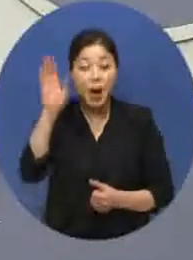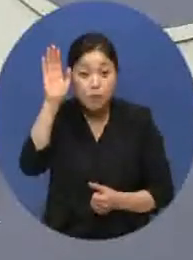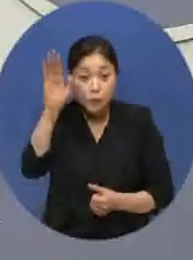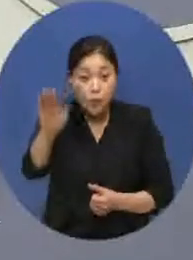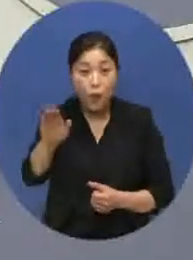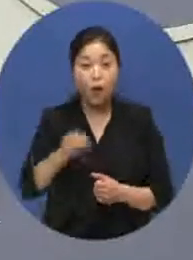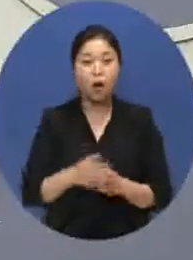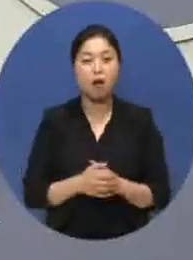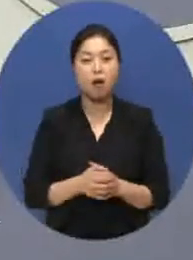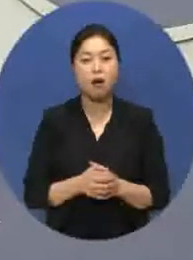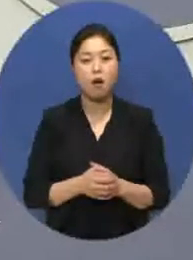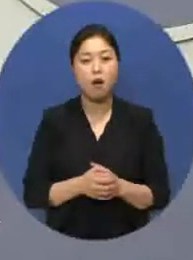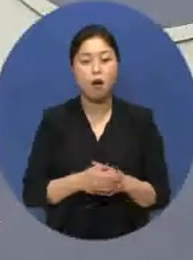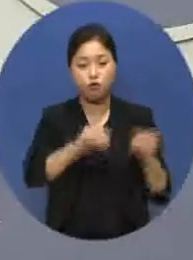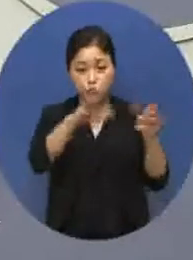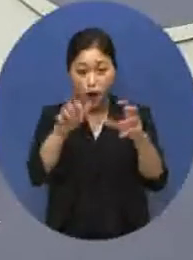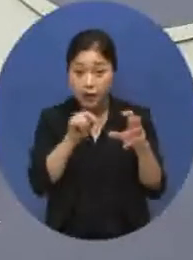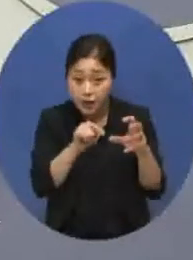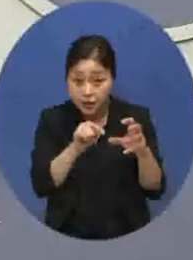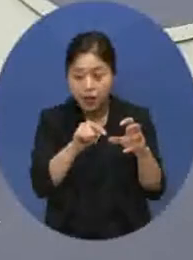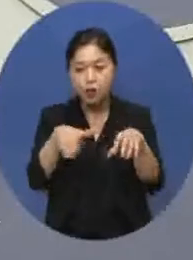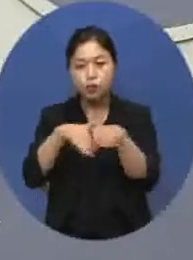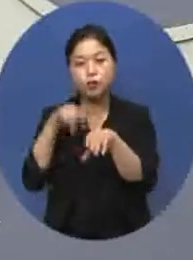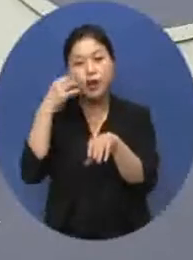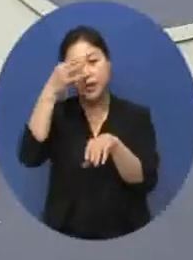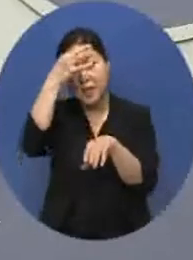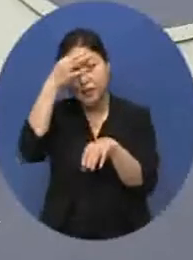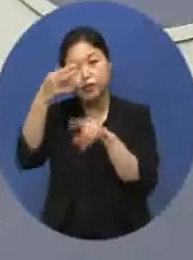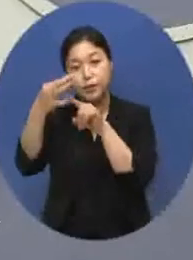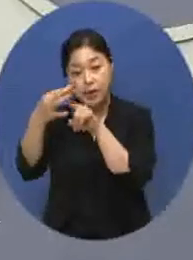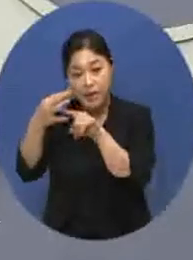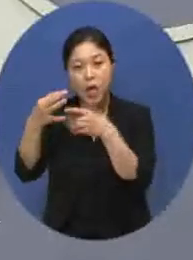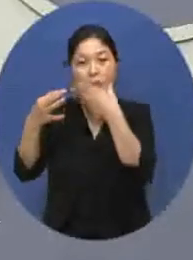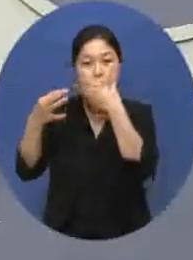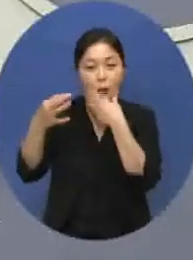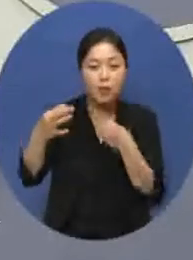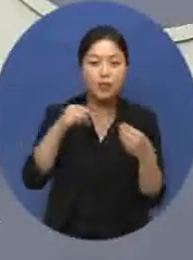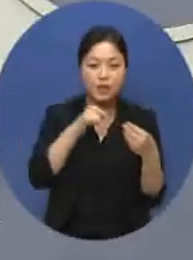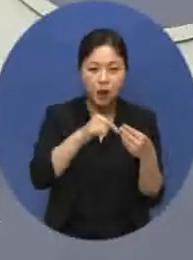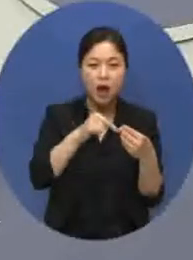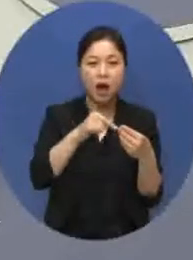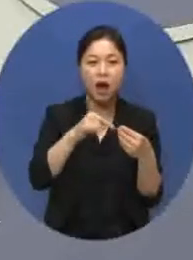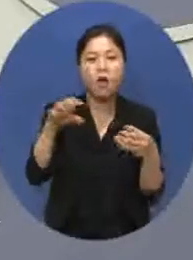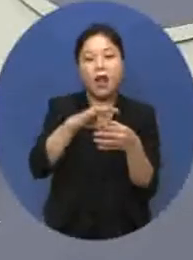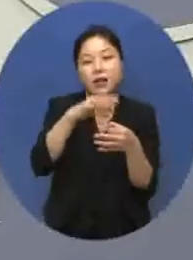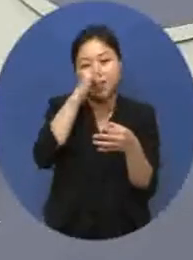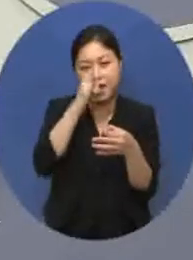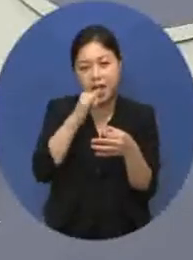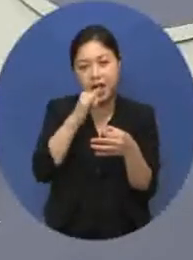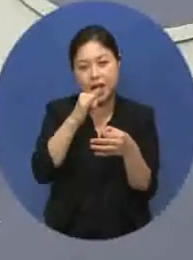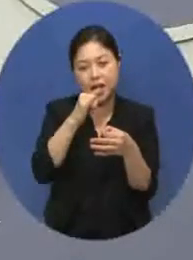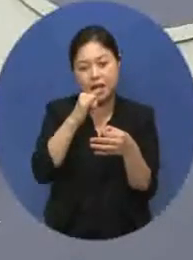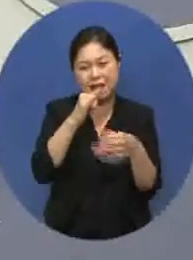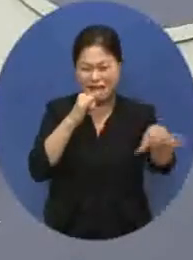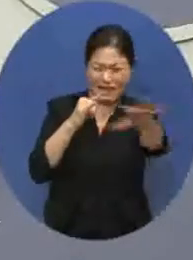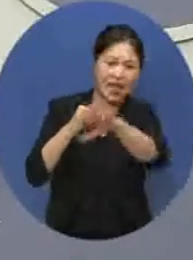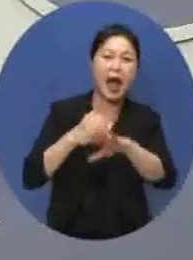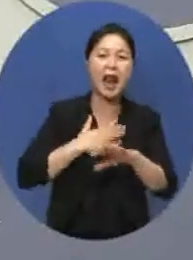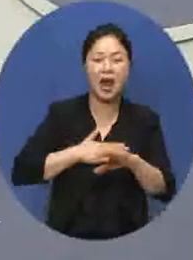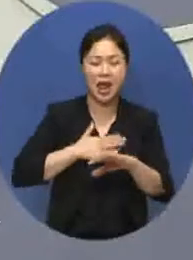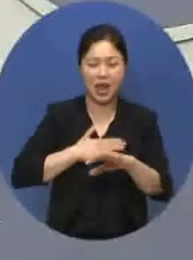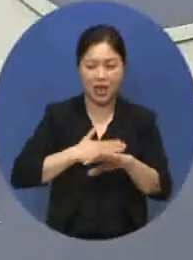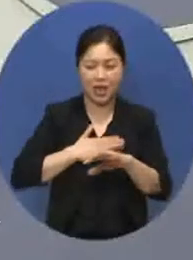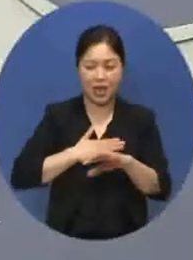국가는 사회는 문화 예술이 어쨌든 복지의 천병이 된다는 것은 네. 누구나